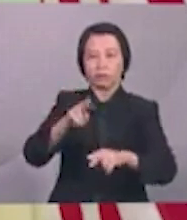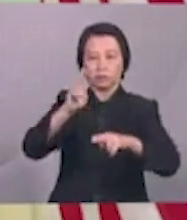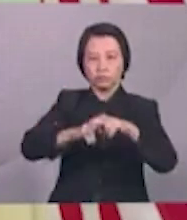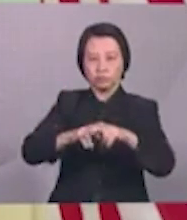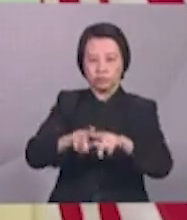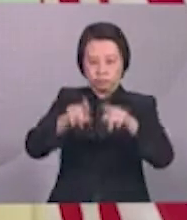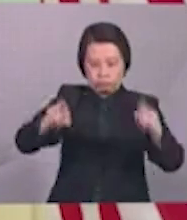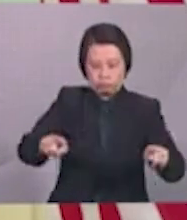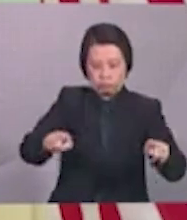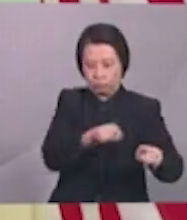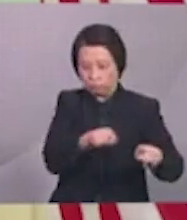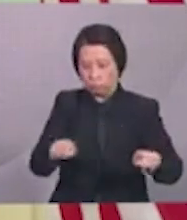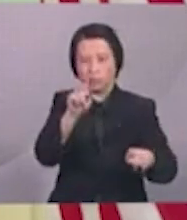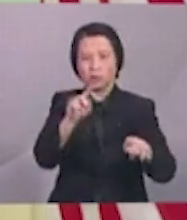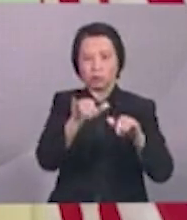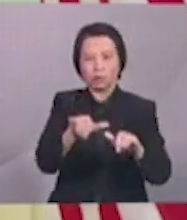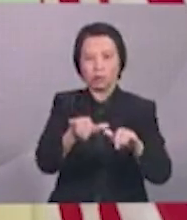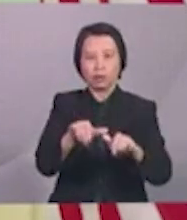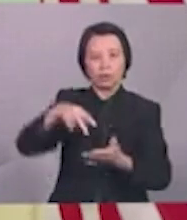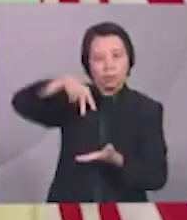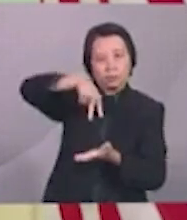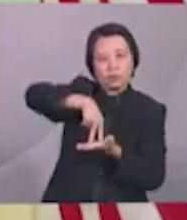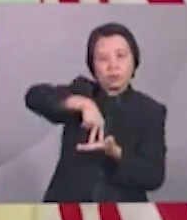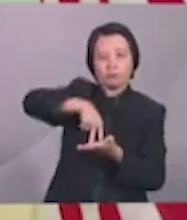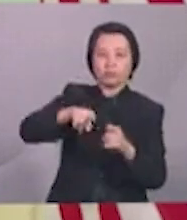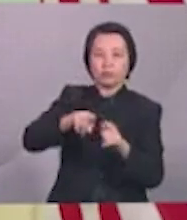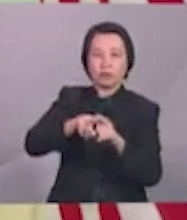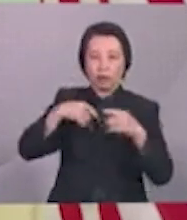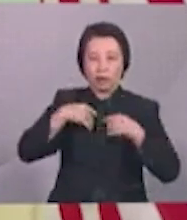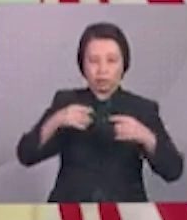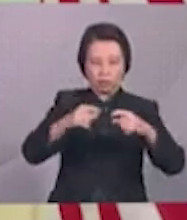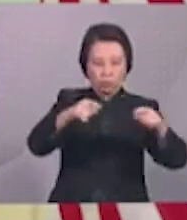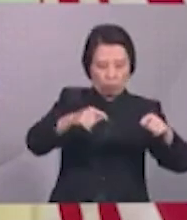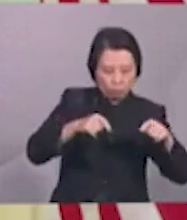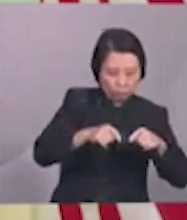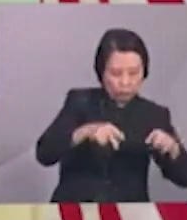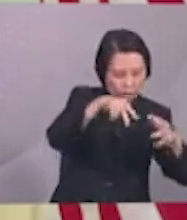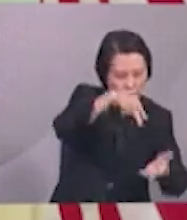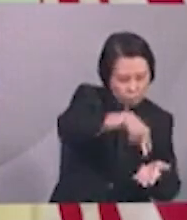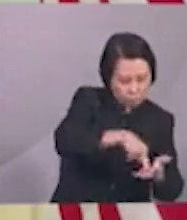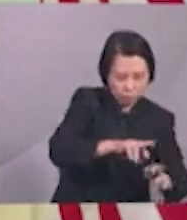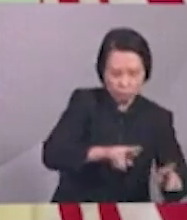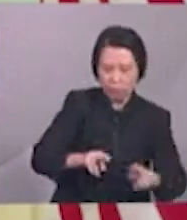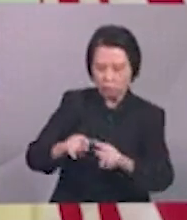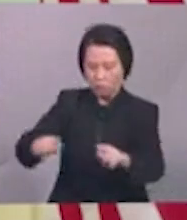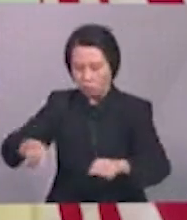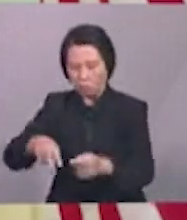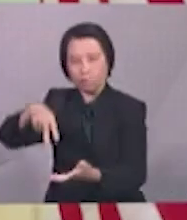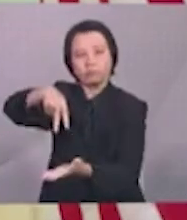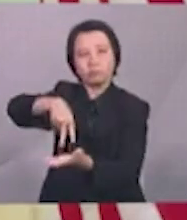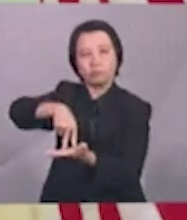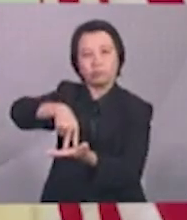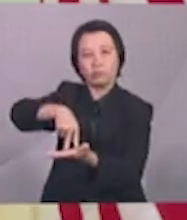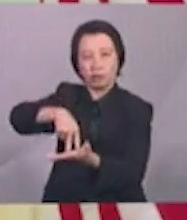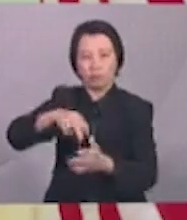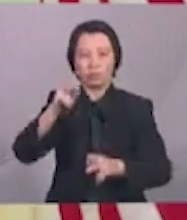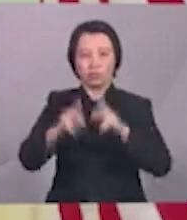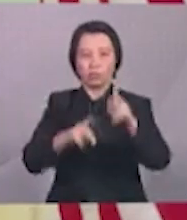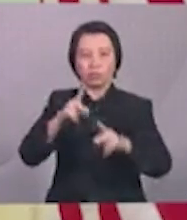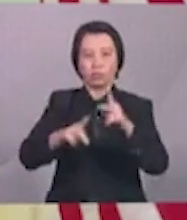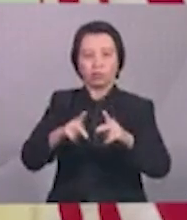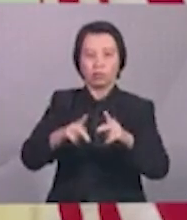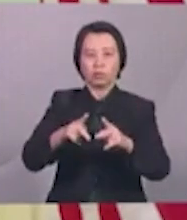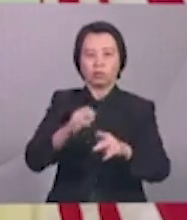berasingan 1 meter, malah berdiri pun ada petak-petak yang disediakan, dan penumpang-penumpang di MRT dan LRT